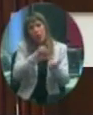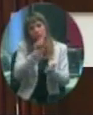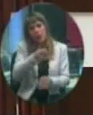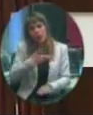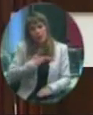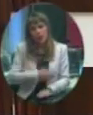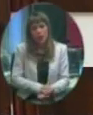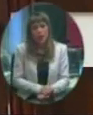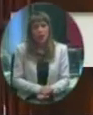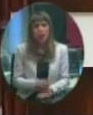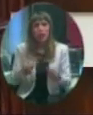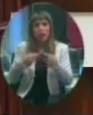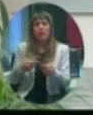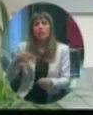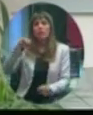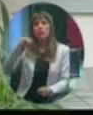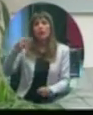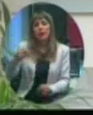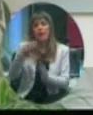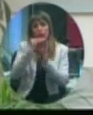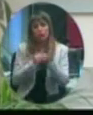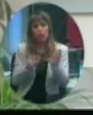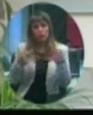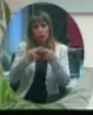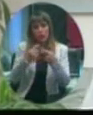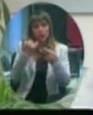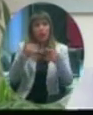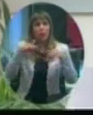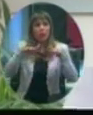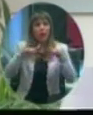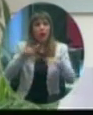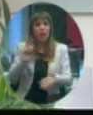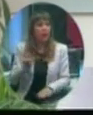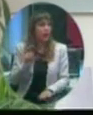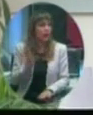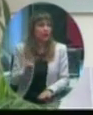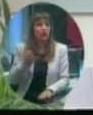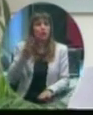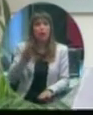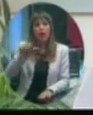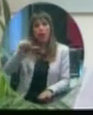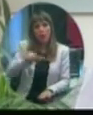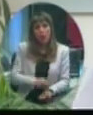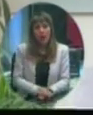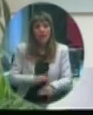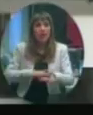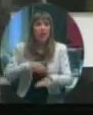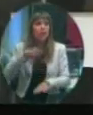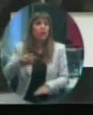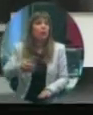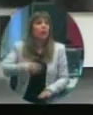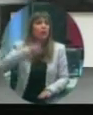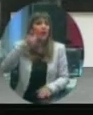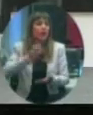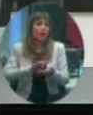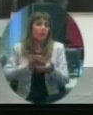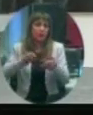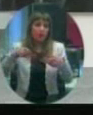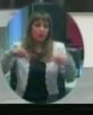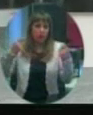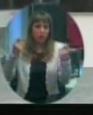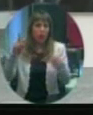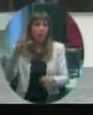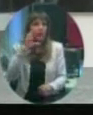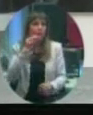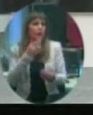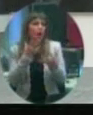מסעוד גנאים מהרשימה המשותפת בירך היום במליאת הכנסת את שמואל אבואב על מינויו כמנכ״ל משרד החינוך ודיבר על האתגרים